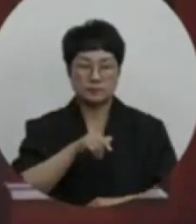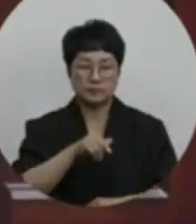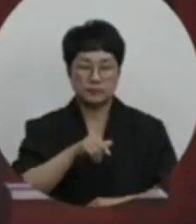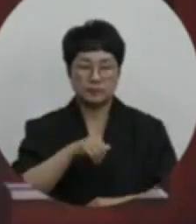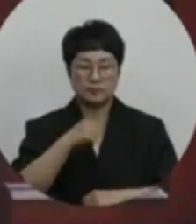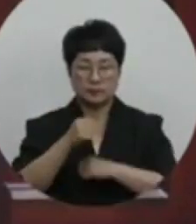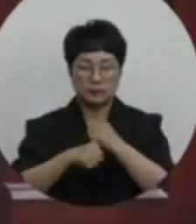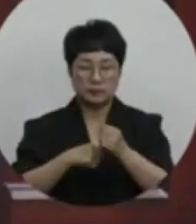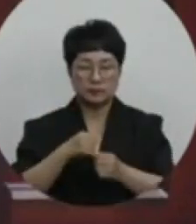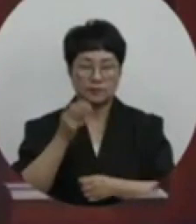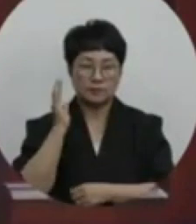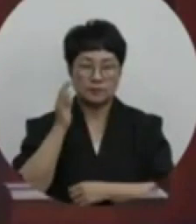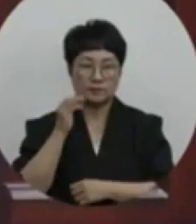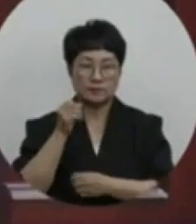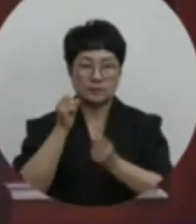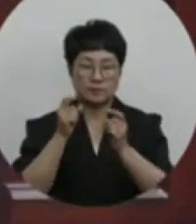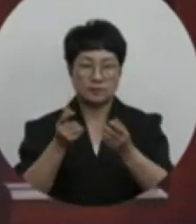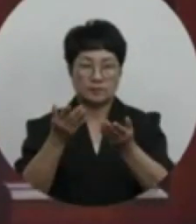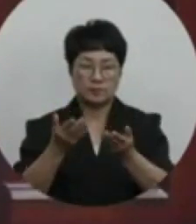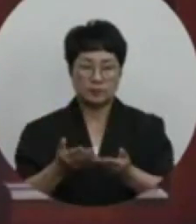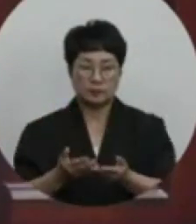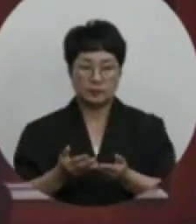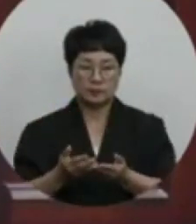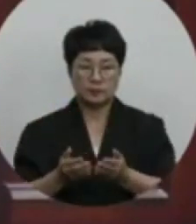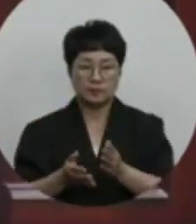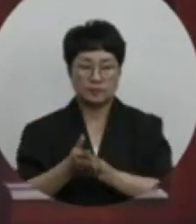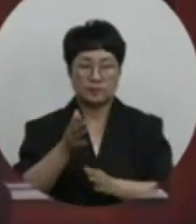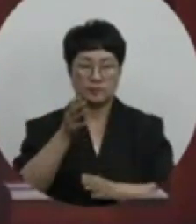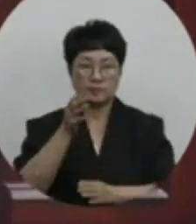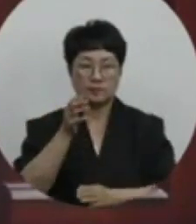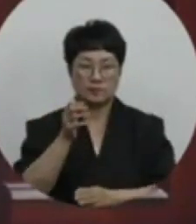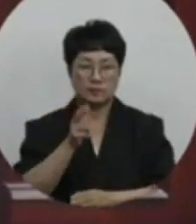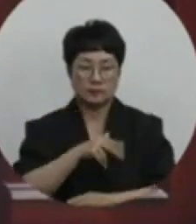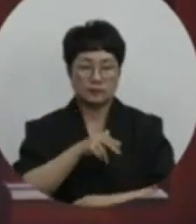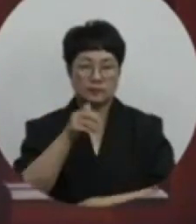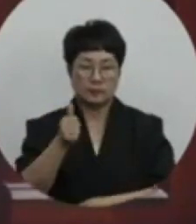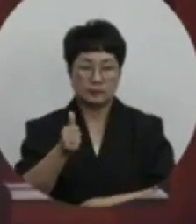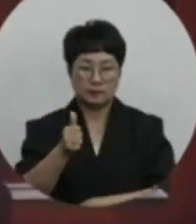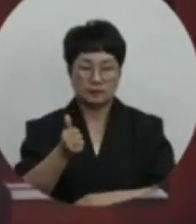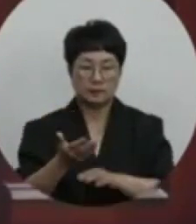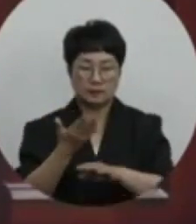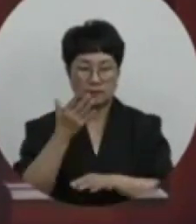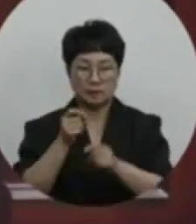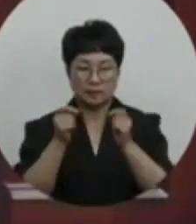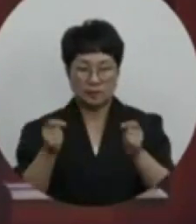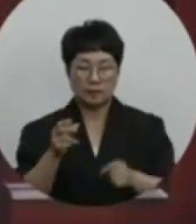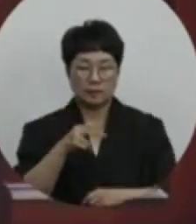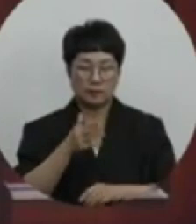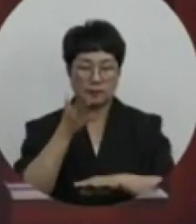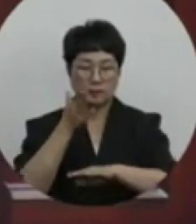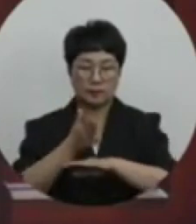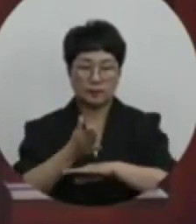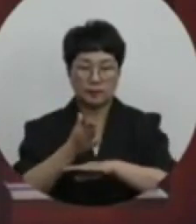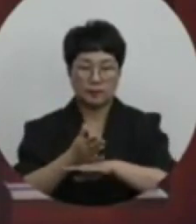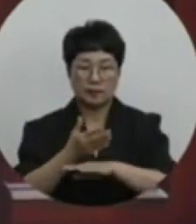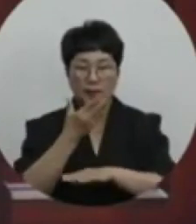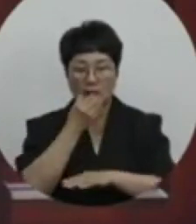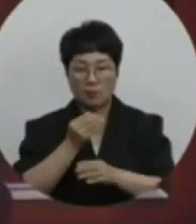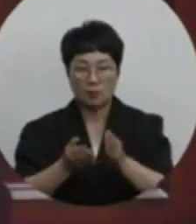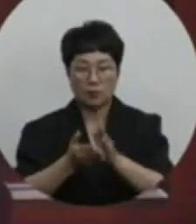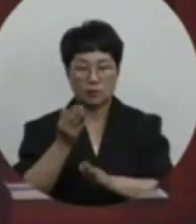자유발언의 기회를 주신 정병관 의장님과 선배 동료 의원님께 감사드리며